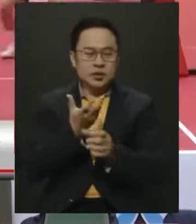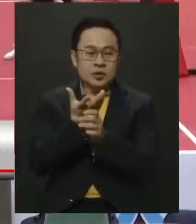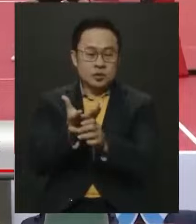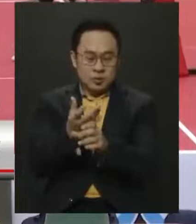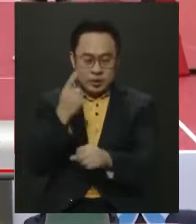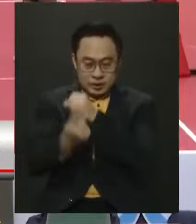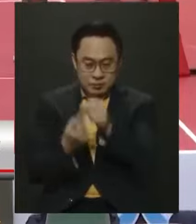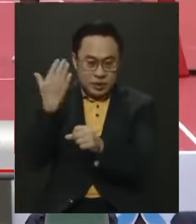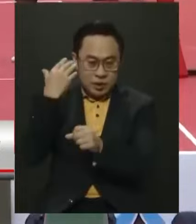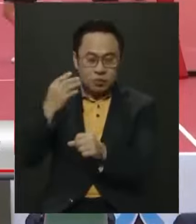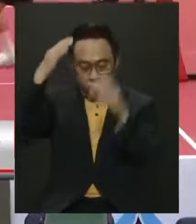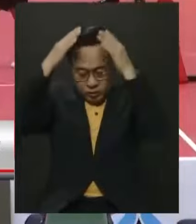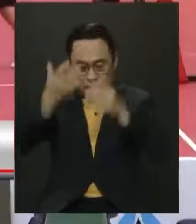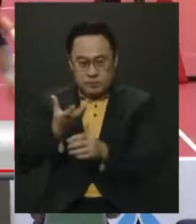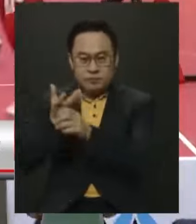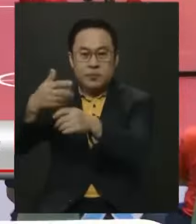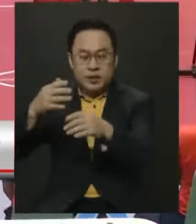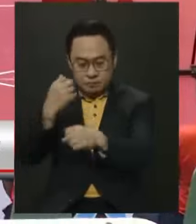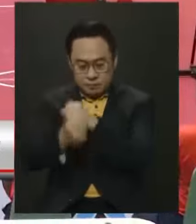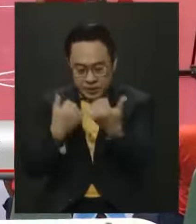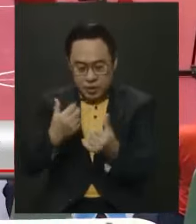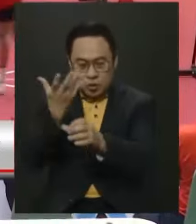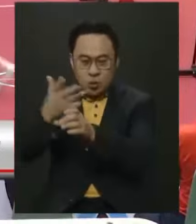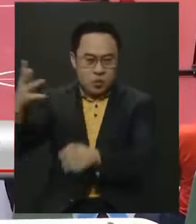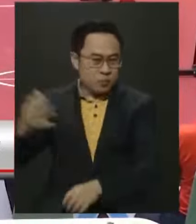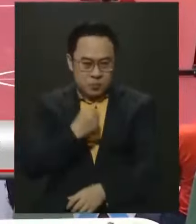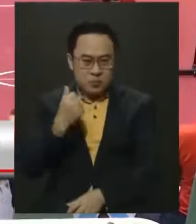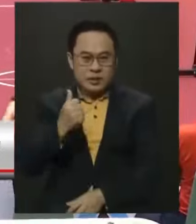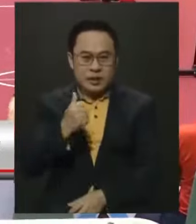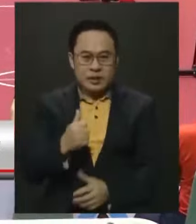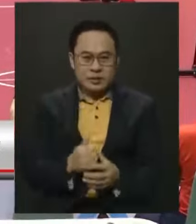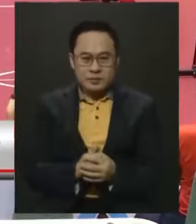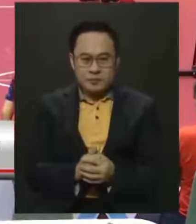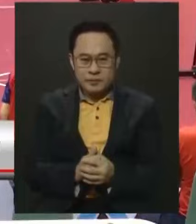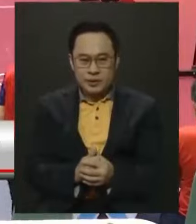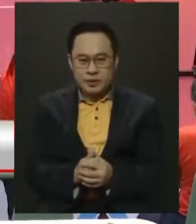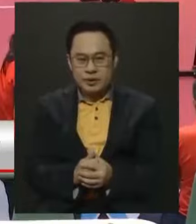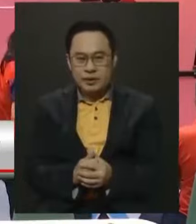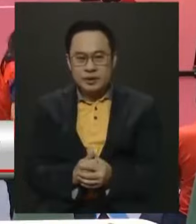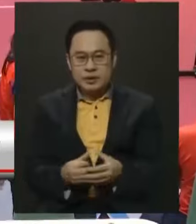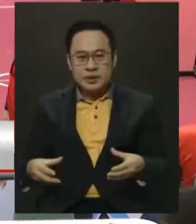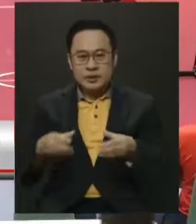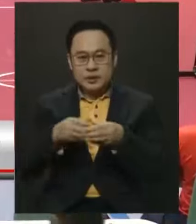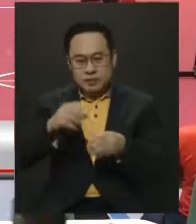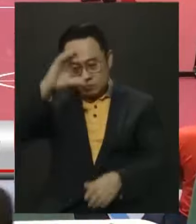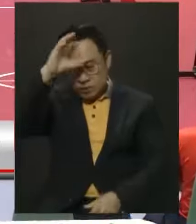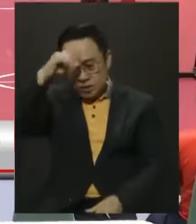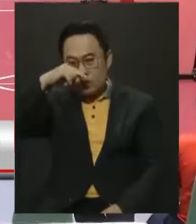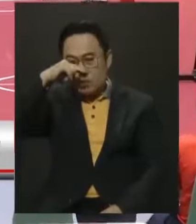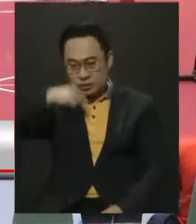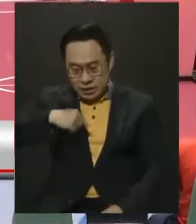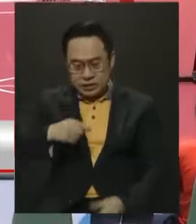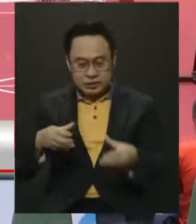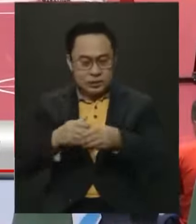ามไปปีนี้ก็เอาแชมป์กลับมาครองได้แบบสะใจแฟนๆเลยนะครับนี่คือผลงานของทัพตะกร้อไทยทั้งทีมชายและ